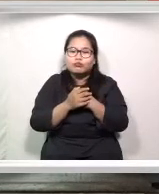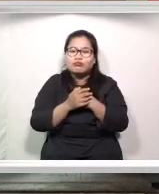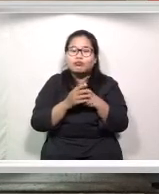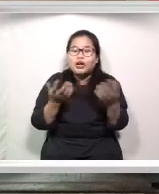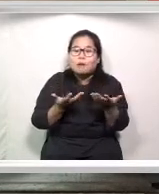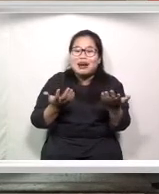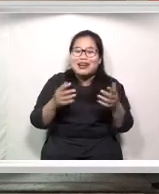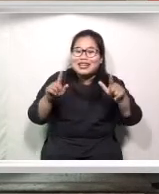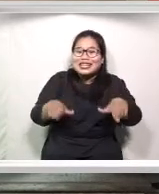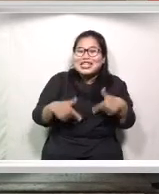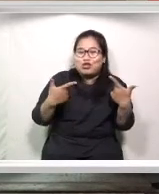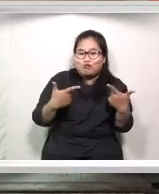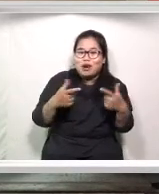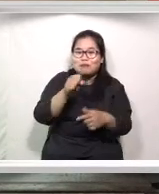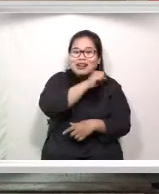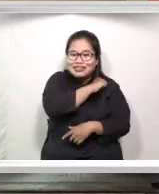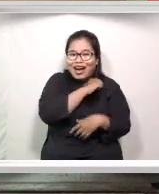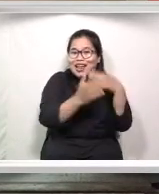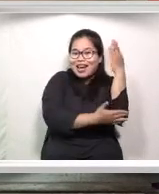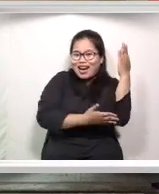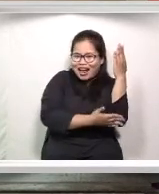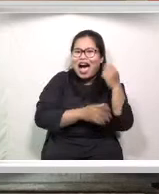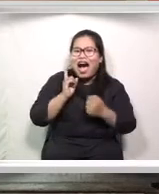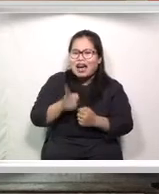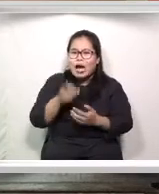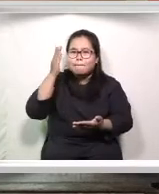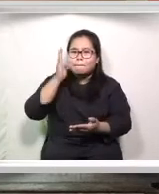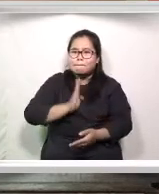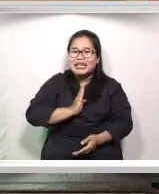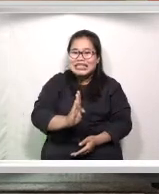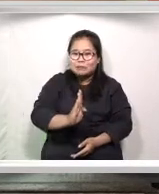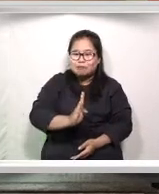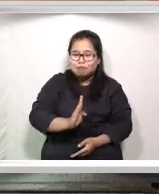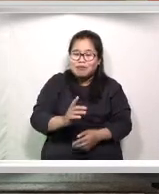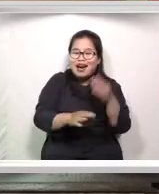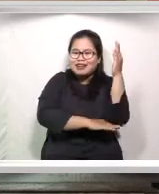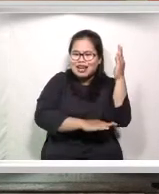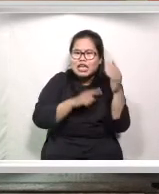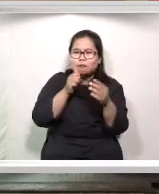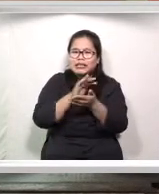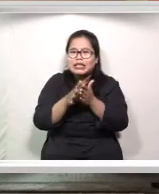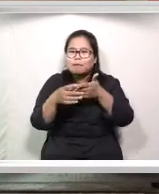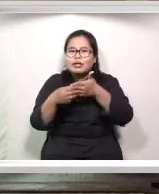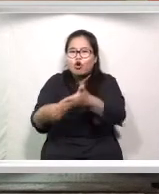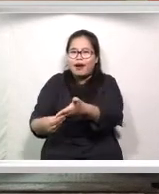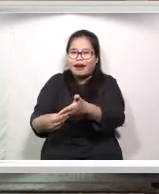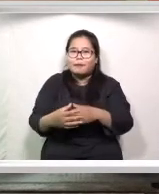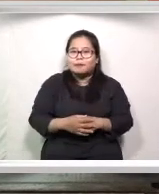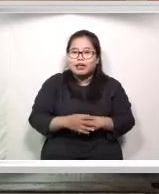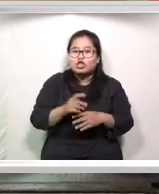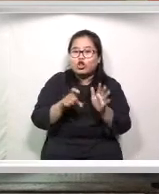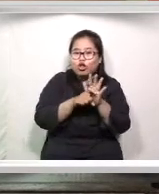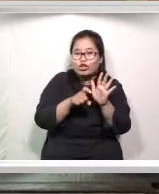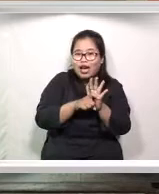Demikian juga di dalam kehidupan berbangsa dan bernegara, ada beberapa prinsip dasar yang bisa kita jadikan pedoman,